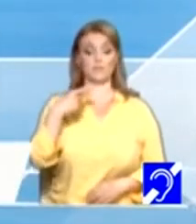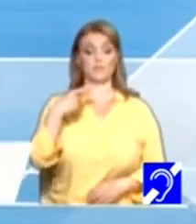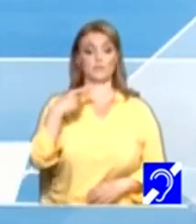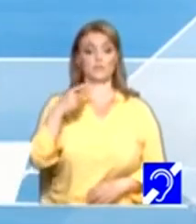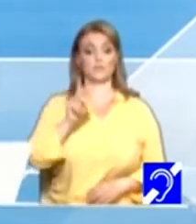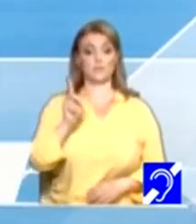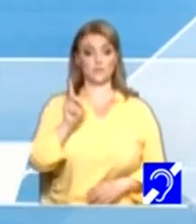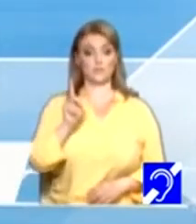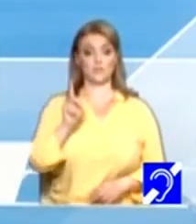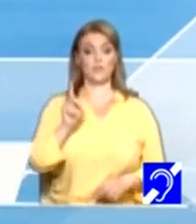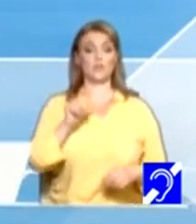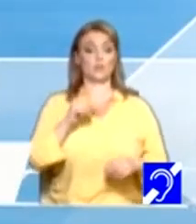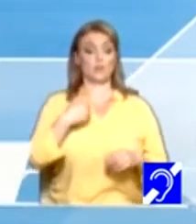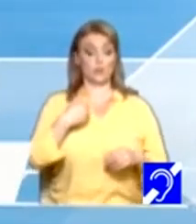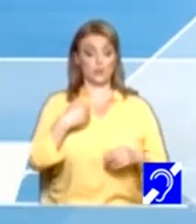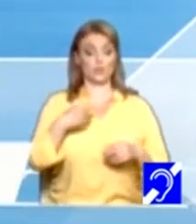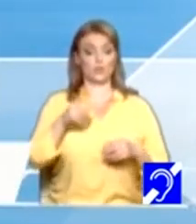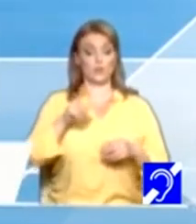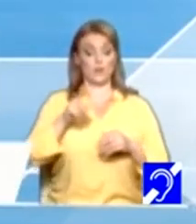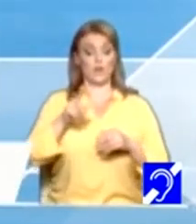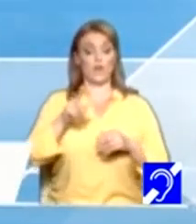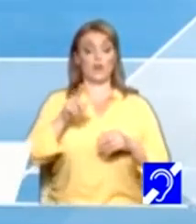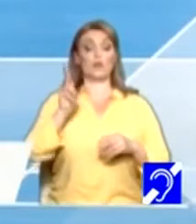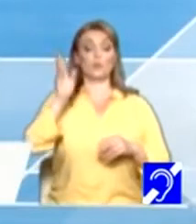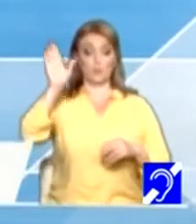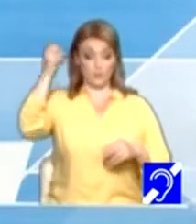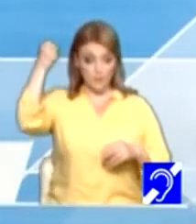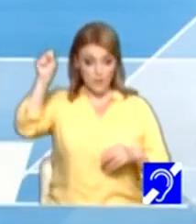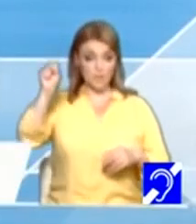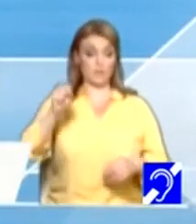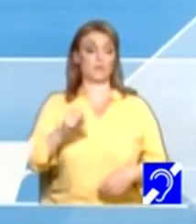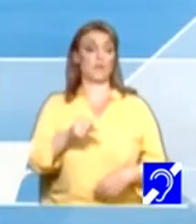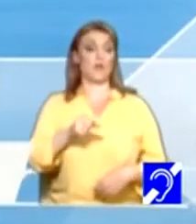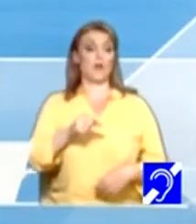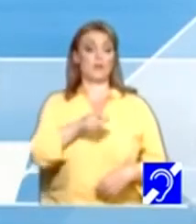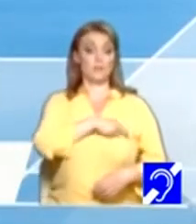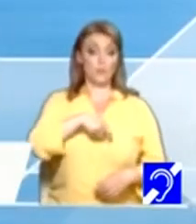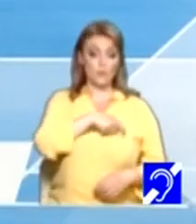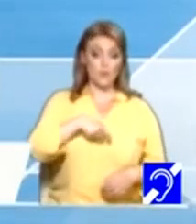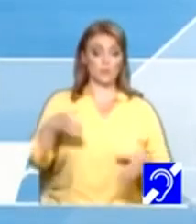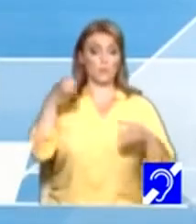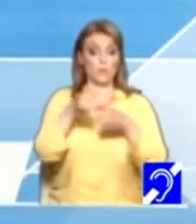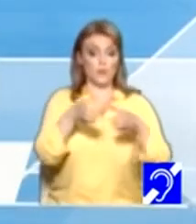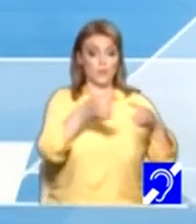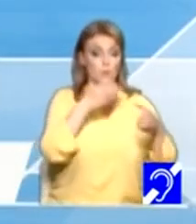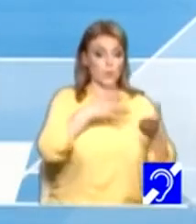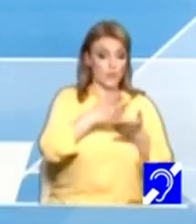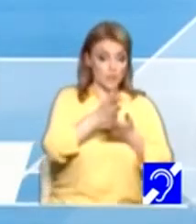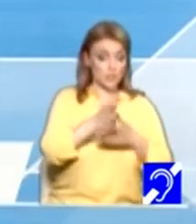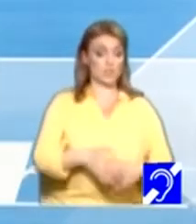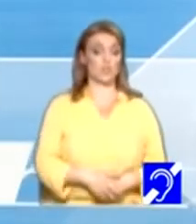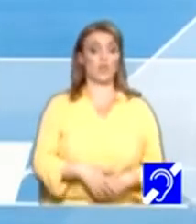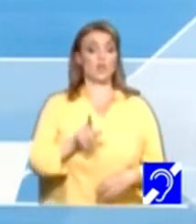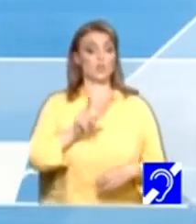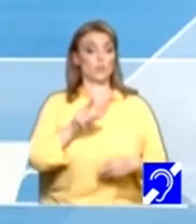Republicii Moldova, să poată lucra un parlament care să nu blocheze proiecte economice, reforme